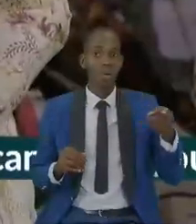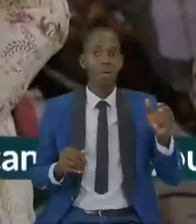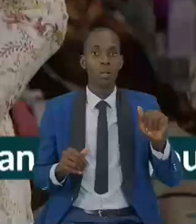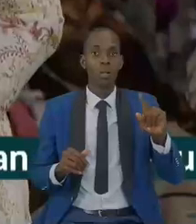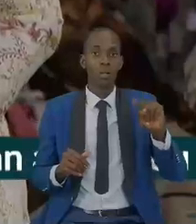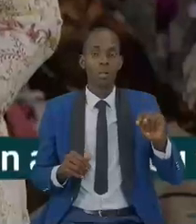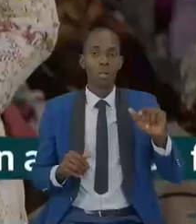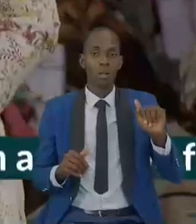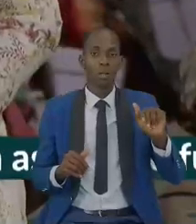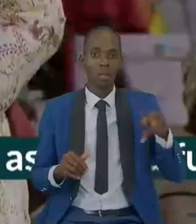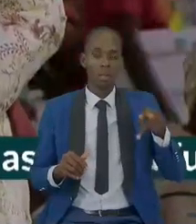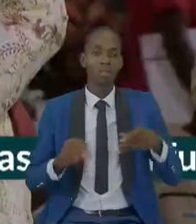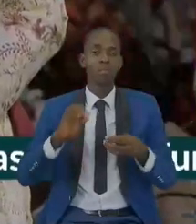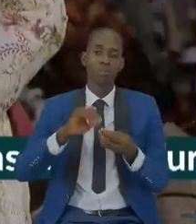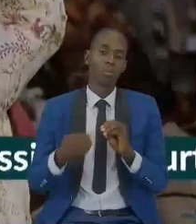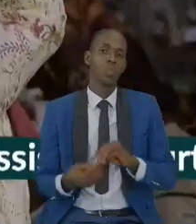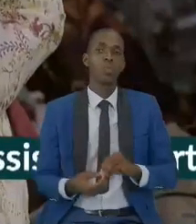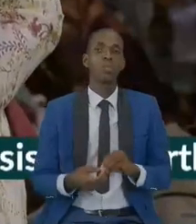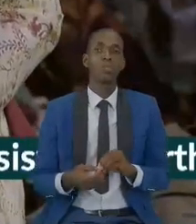sera faite par l'homme de Dieu.